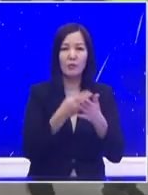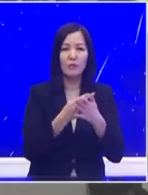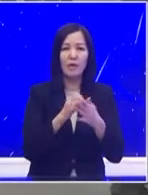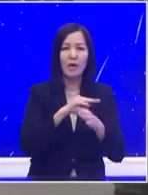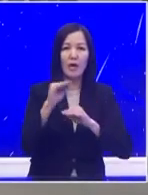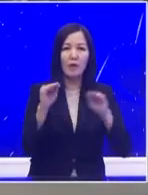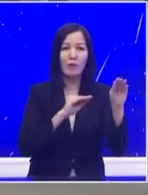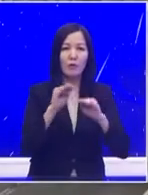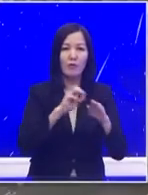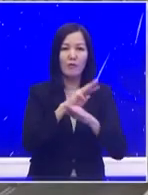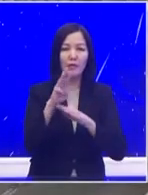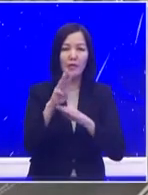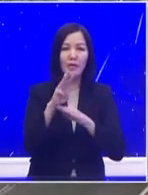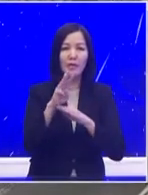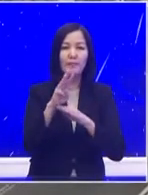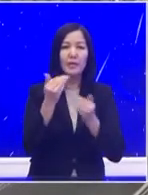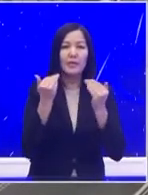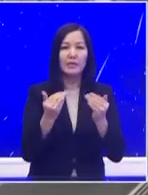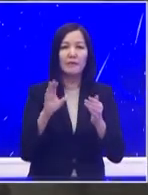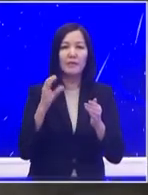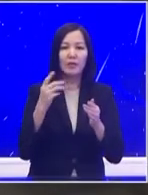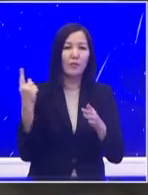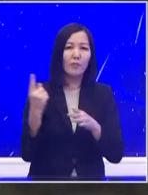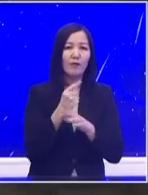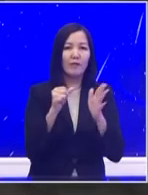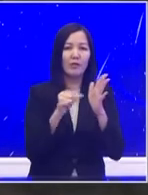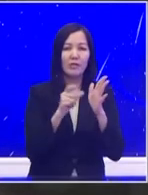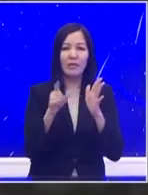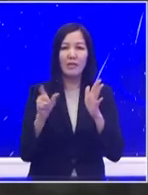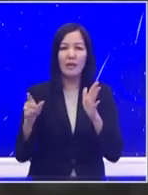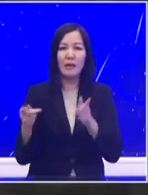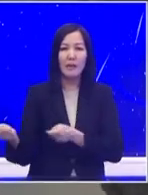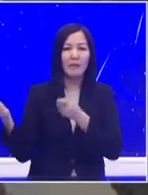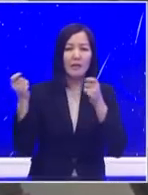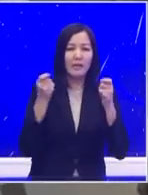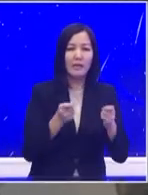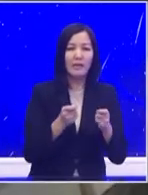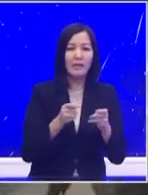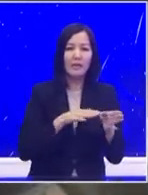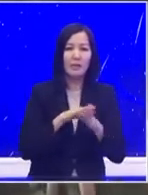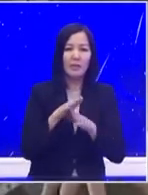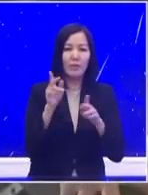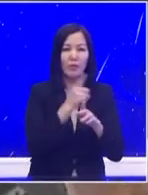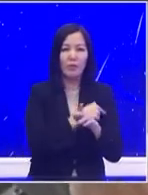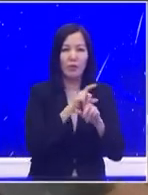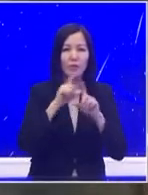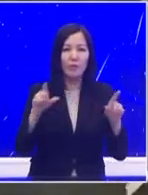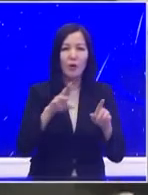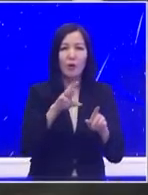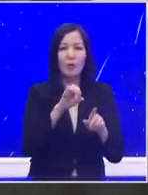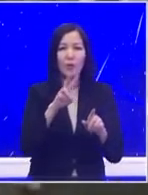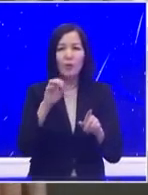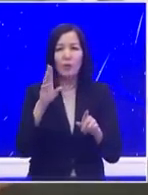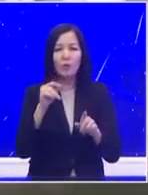в том числе и реанимационными блоками. В среду первые шестеро пациентов были доставлены из переполненной больницы Мо-Люза в